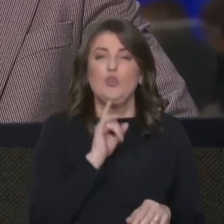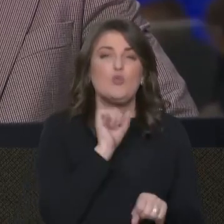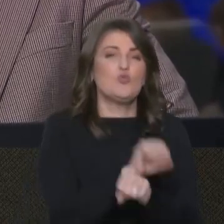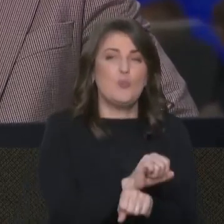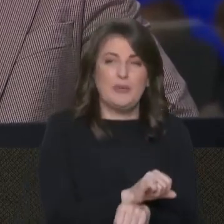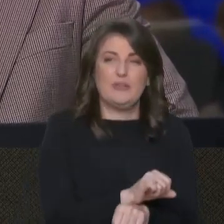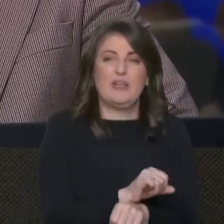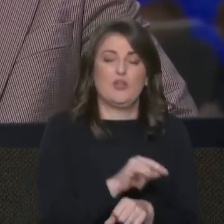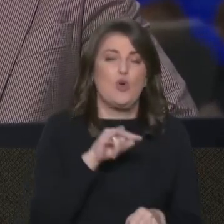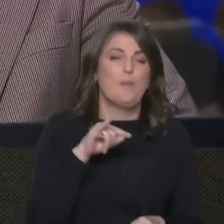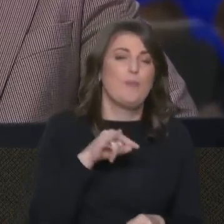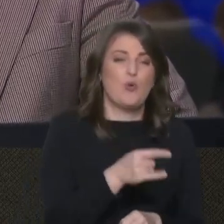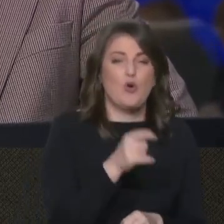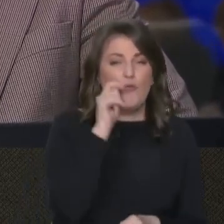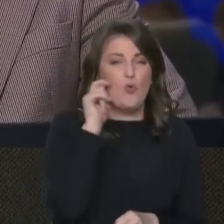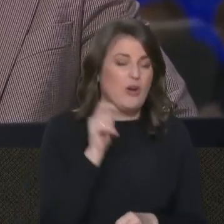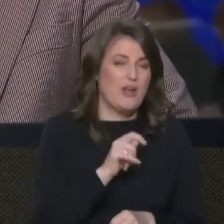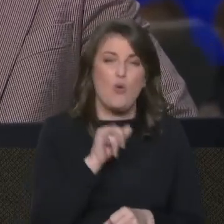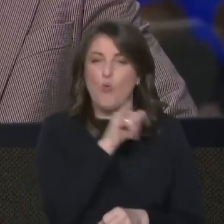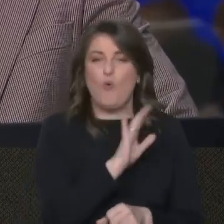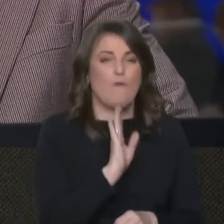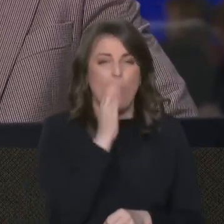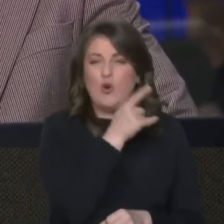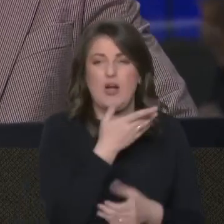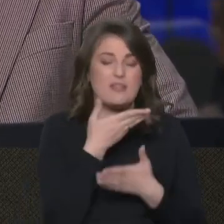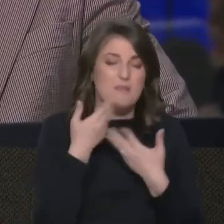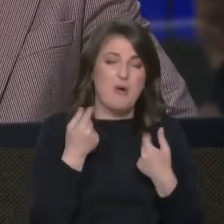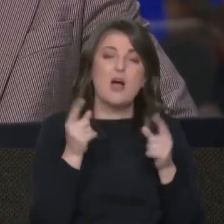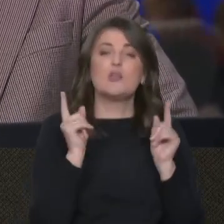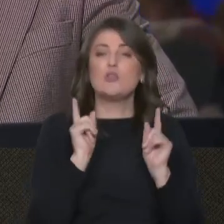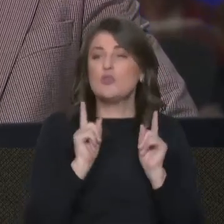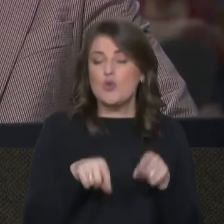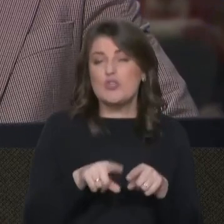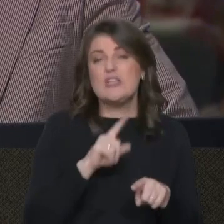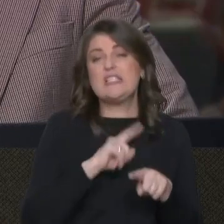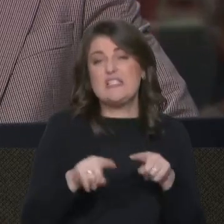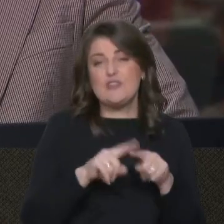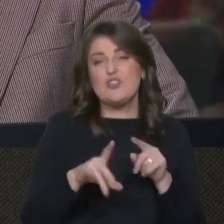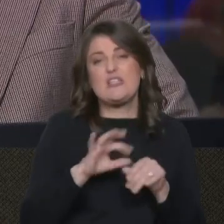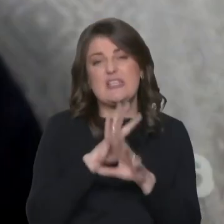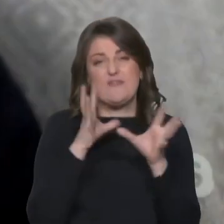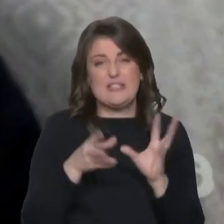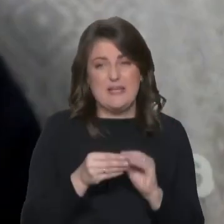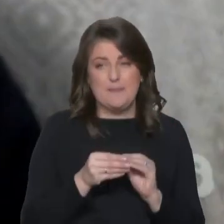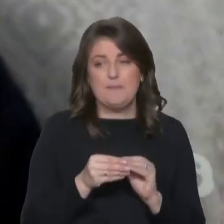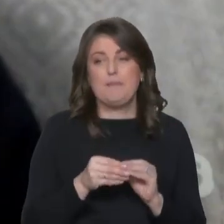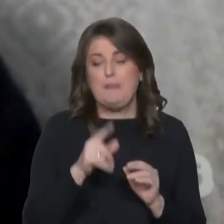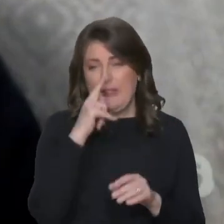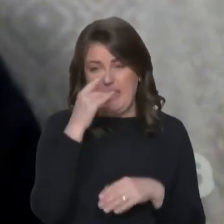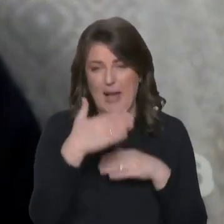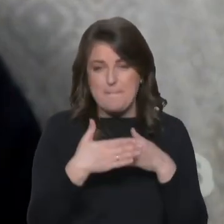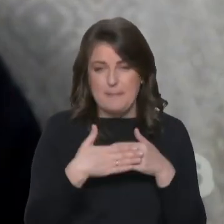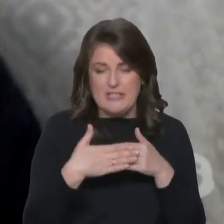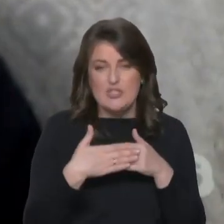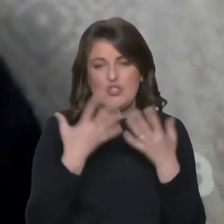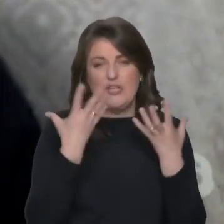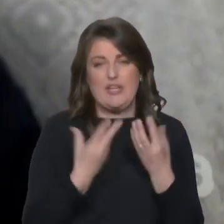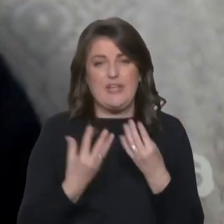зупинити прорив України у ворога немає. Тож, швидше за все, в найближчі